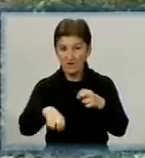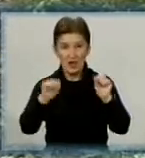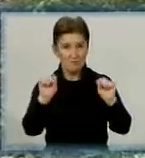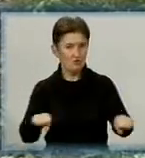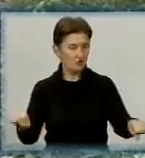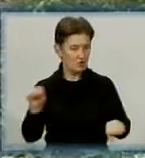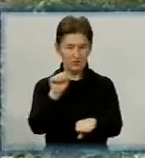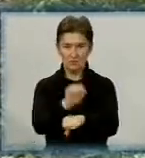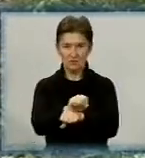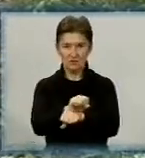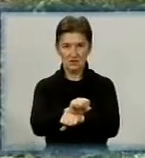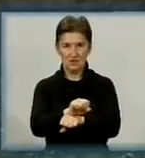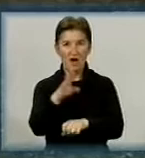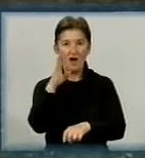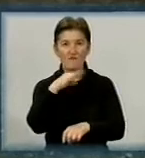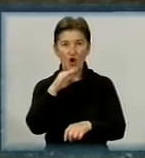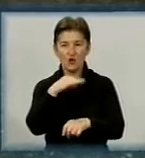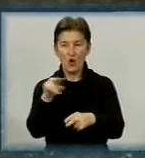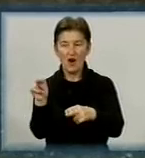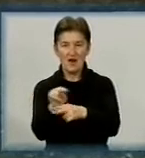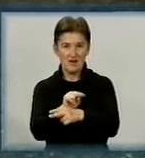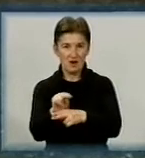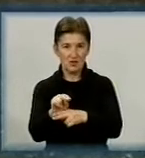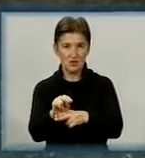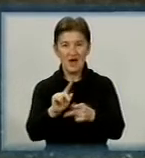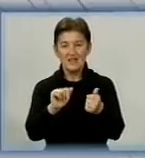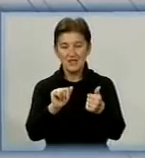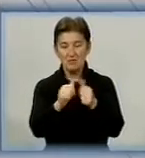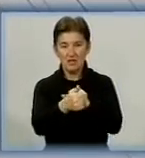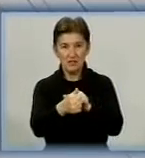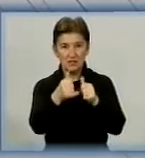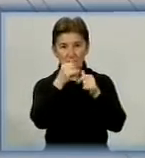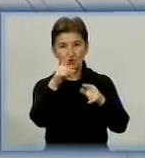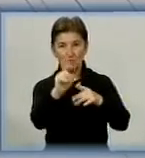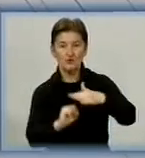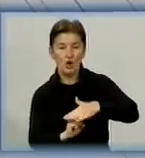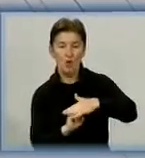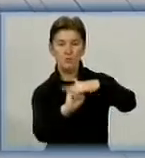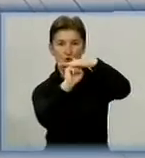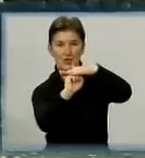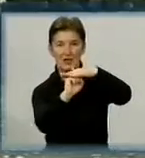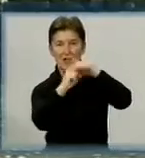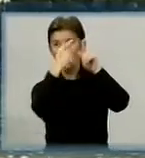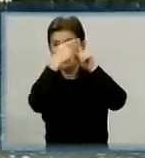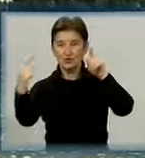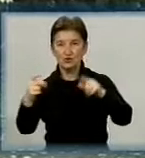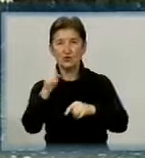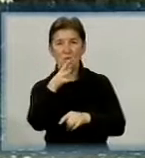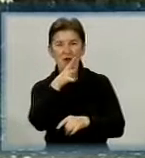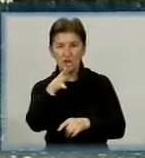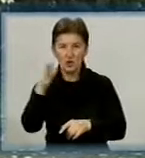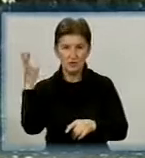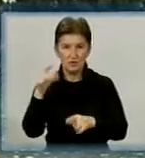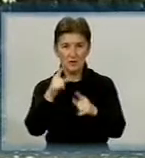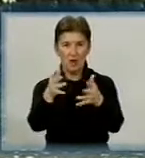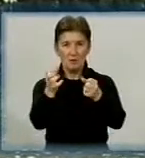встановити бальнеологічну водолікарню. Замінити дроти в лікарні не можуть через опори, на яких вони висять. Про зношені ще 5 років тому лікарня